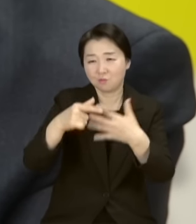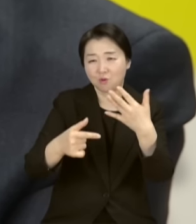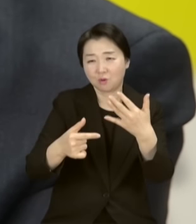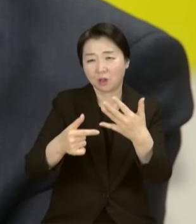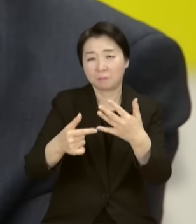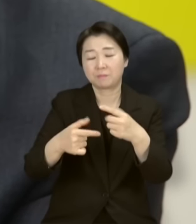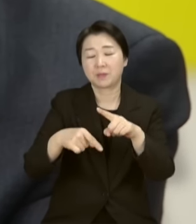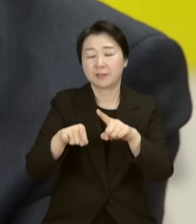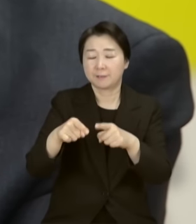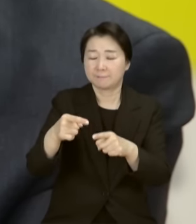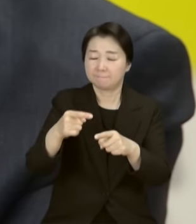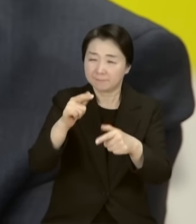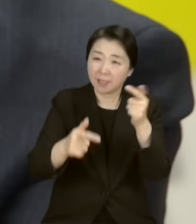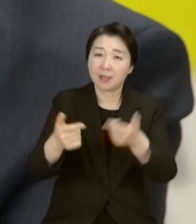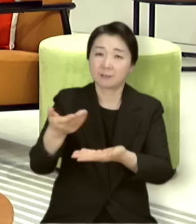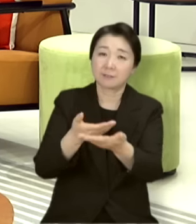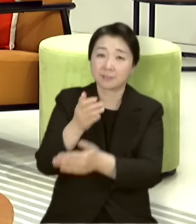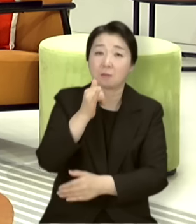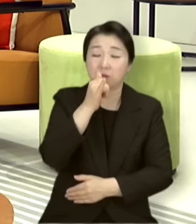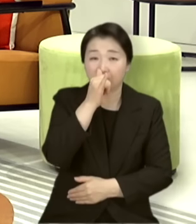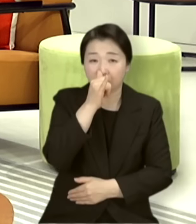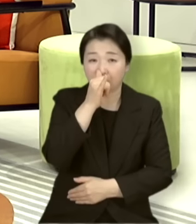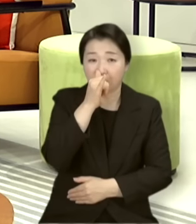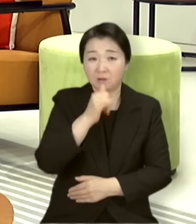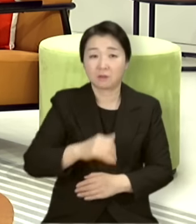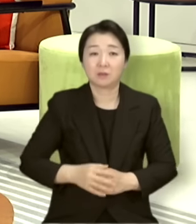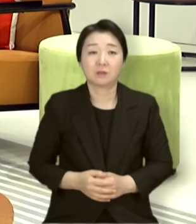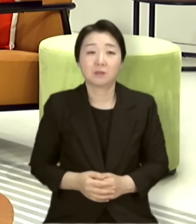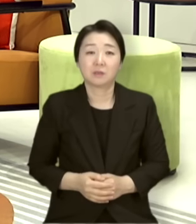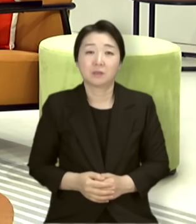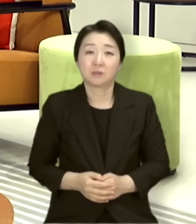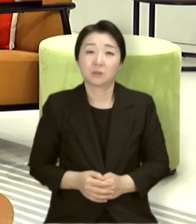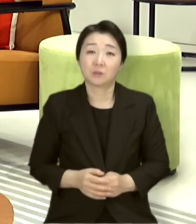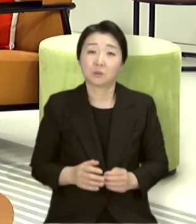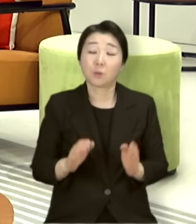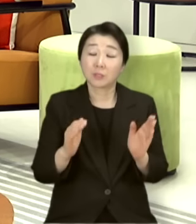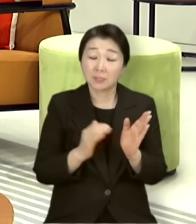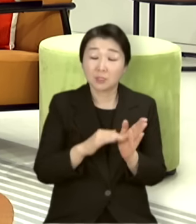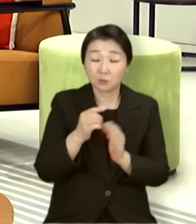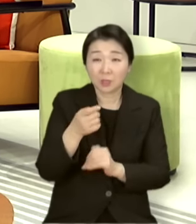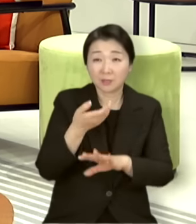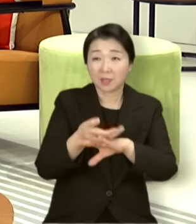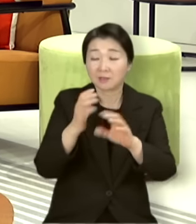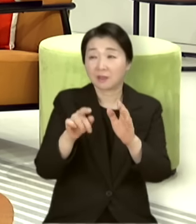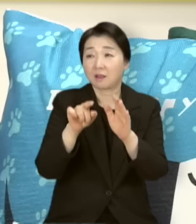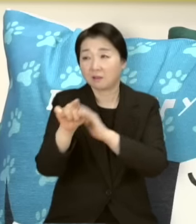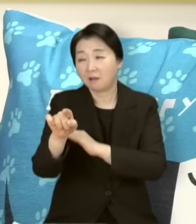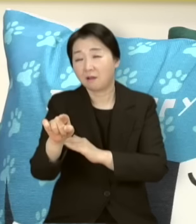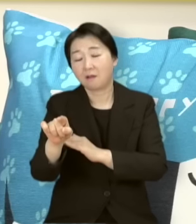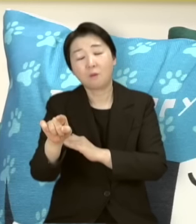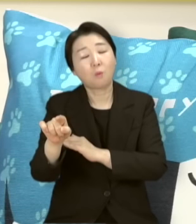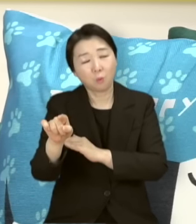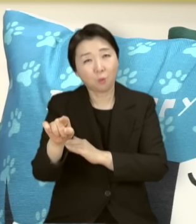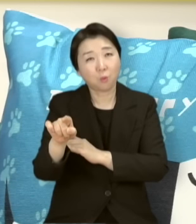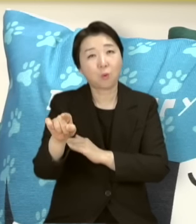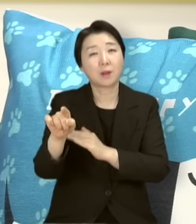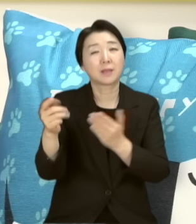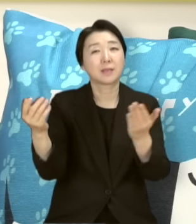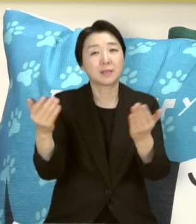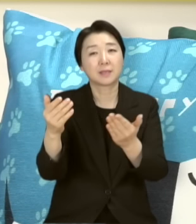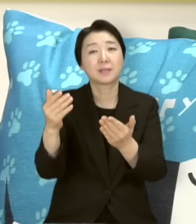해서 더블 디그리나 혹은 끝나고서 또 외국에 가서 자리를 잡을 수 있는 네. 그런